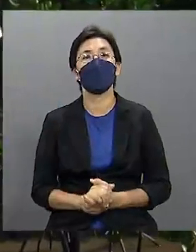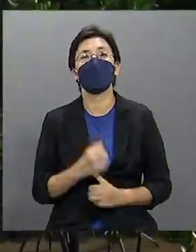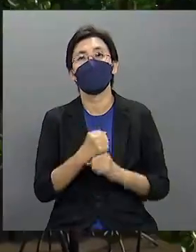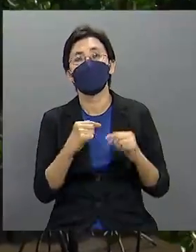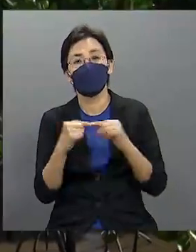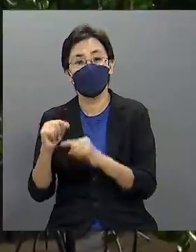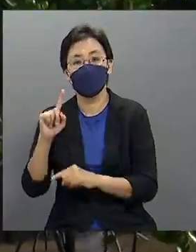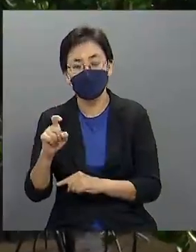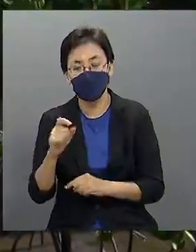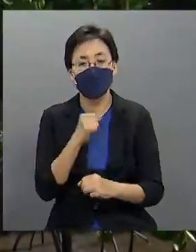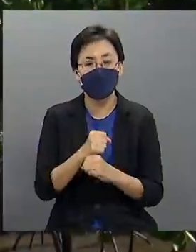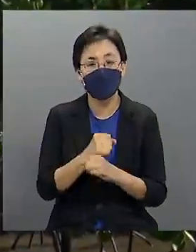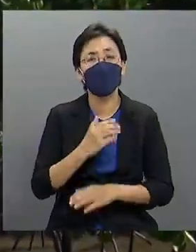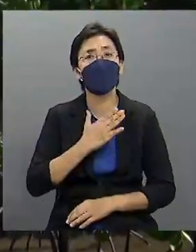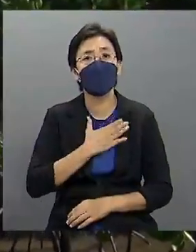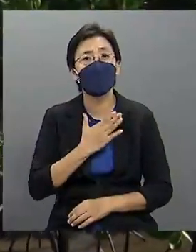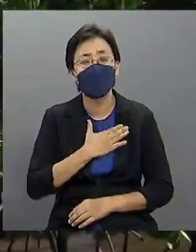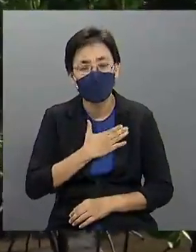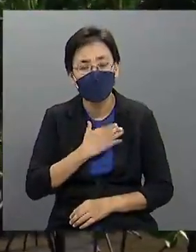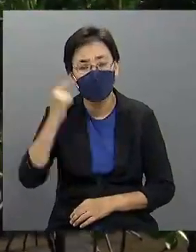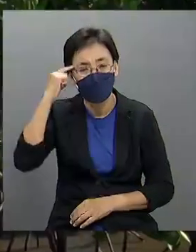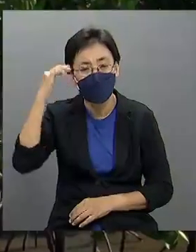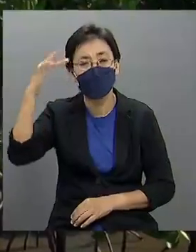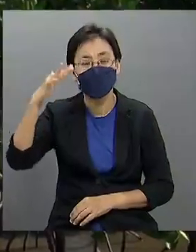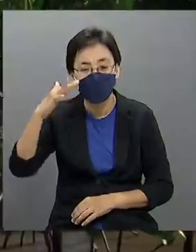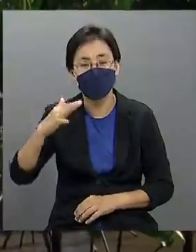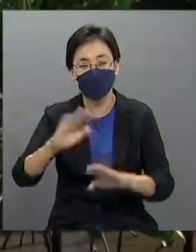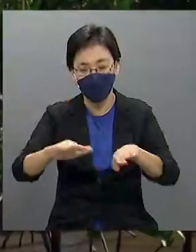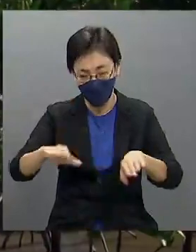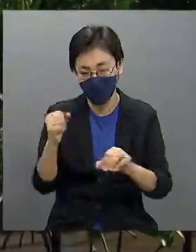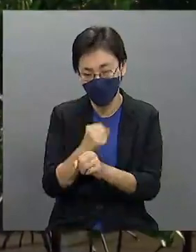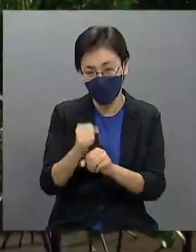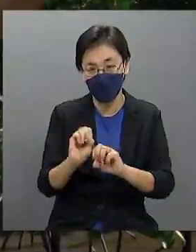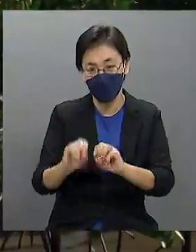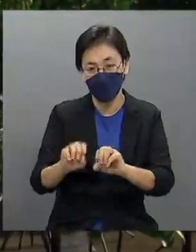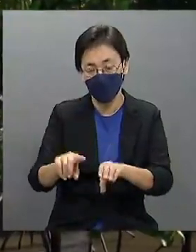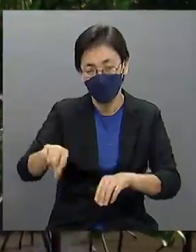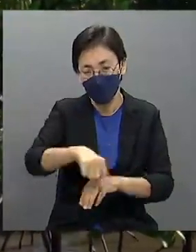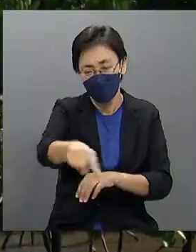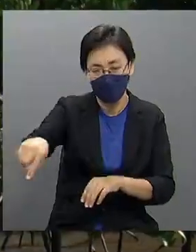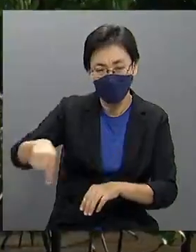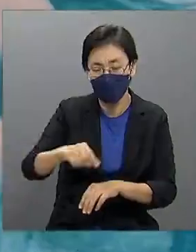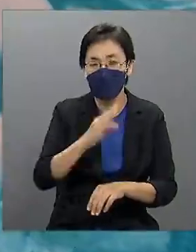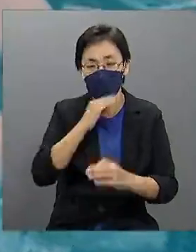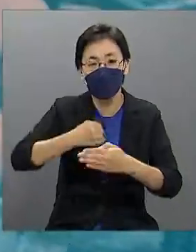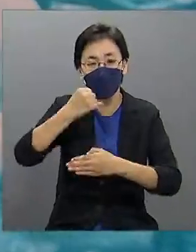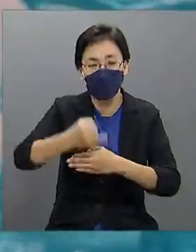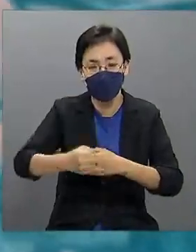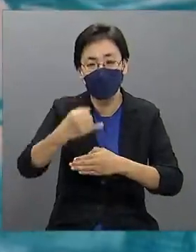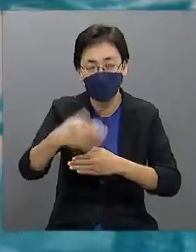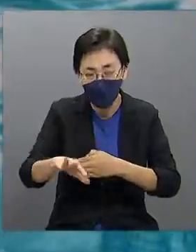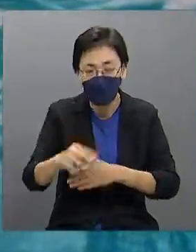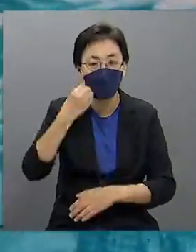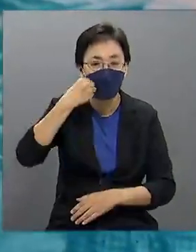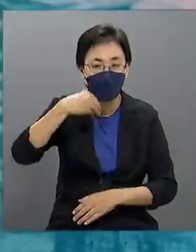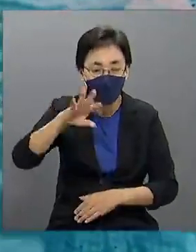ของเราเนี่ย เราหวงวาเด็กที่เราเคยฝึกไ้ร่นนั้เยนะมีสักคนถ้าเรียนจบ แลลับมาบ้านเกิด เอาต